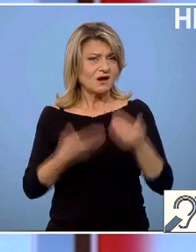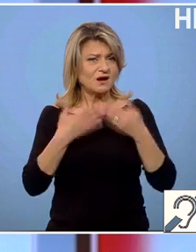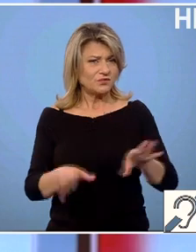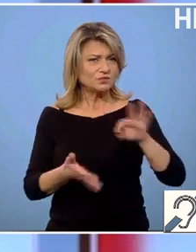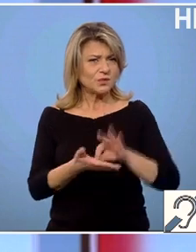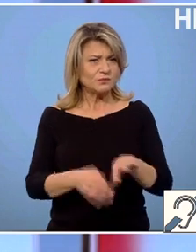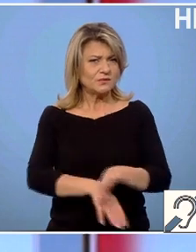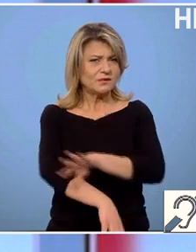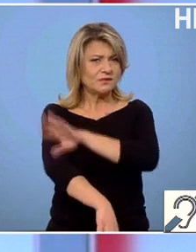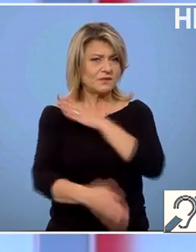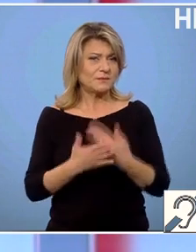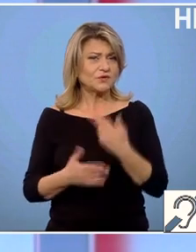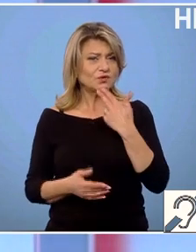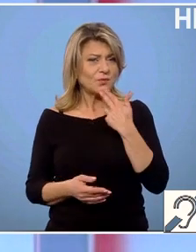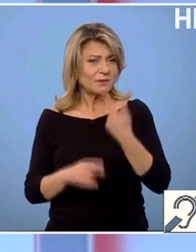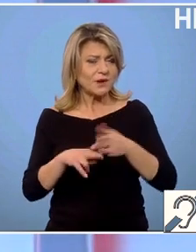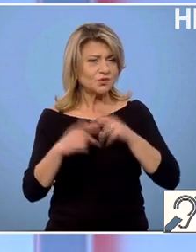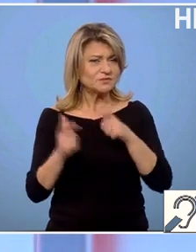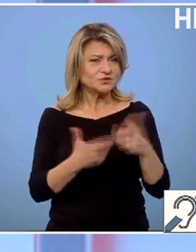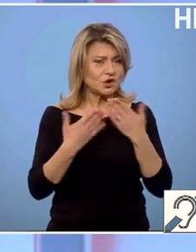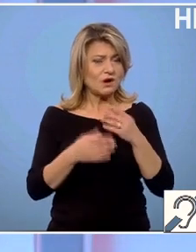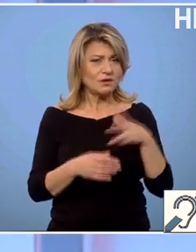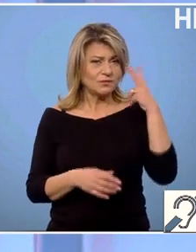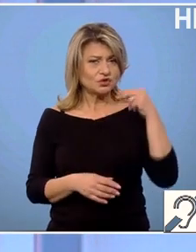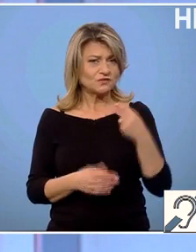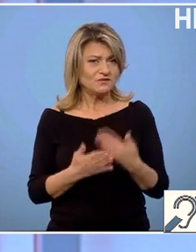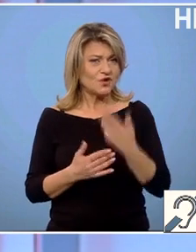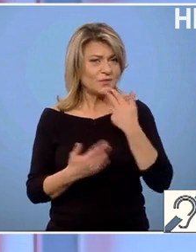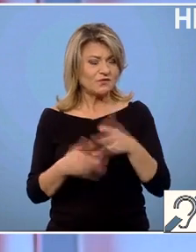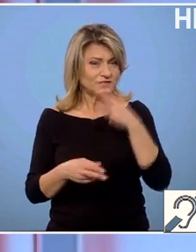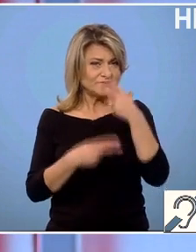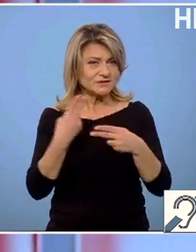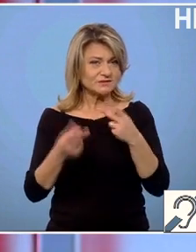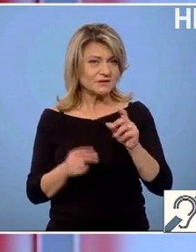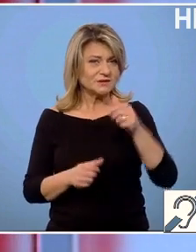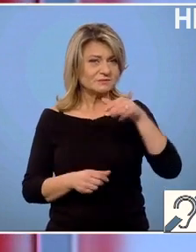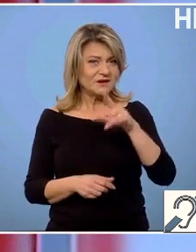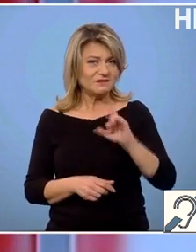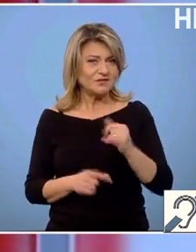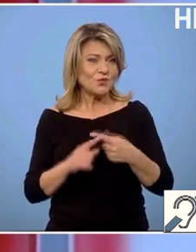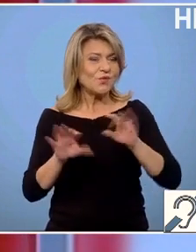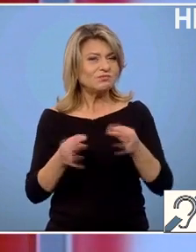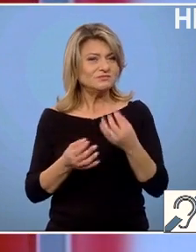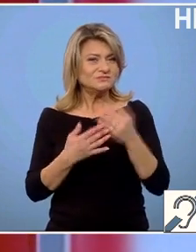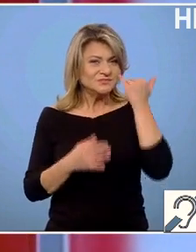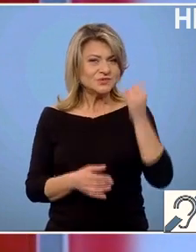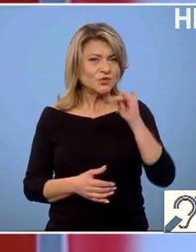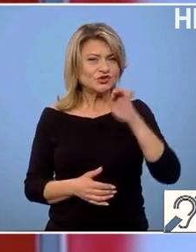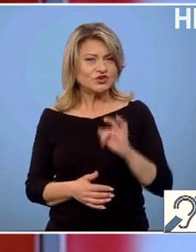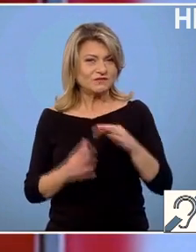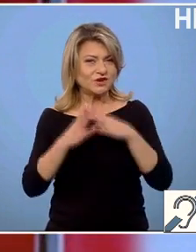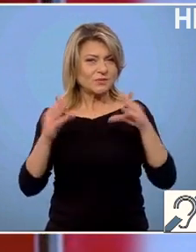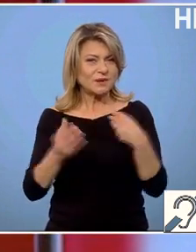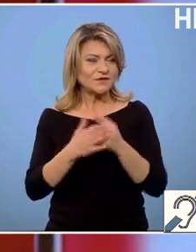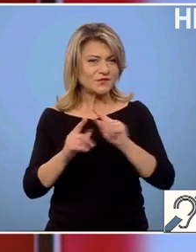Au fost momente emoționante pentru copiii de la mai multe unități școlare din Brașov. Cei mici au fost vizitați de Smiley cu ocazia inițiativei UNICEF România